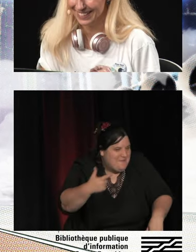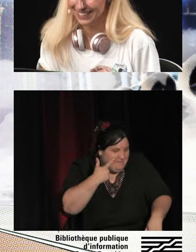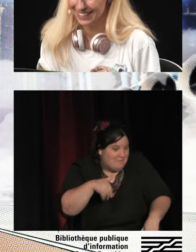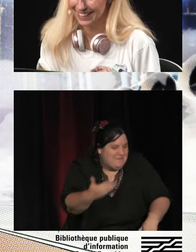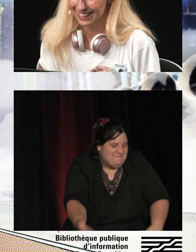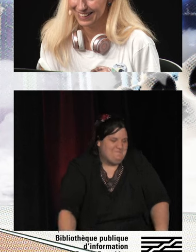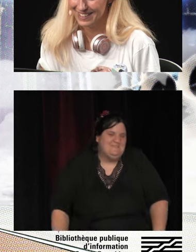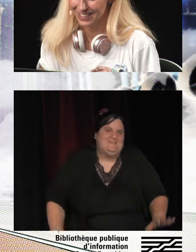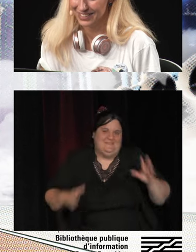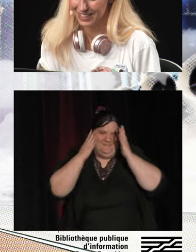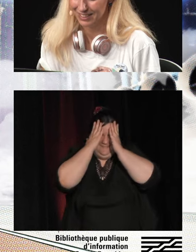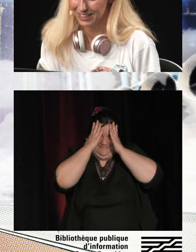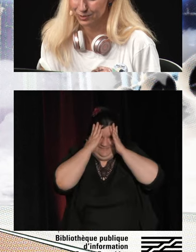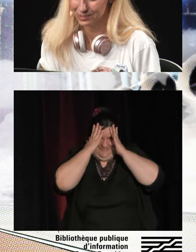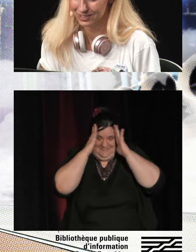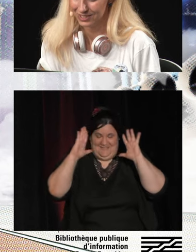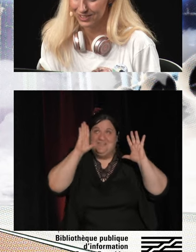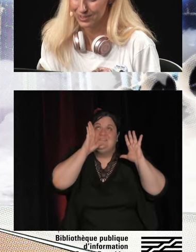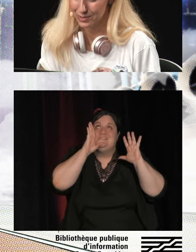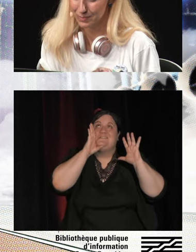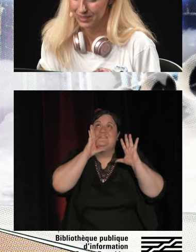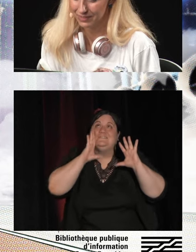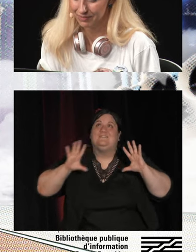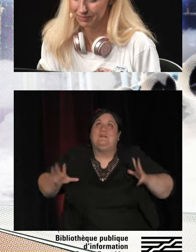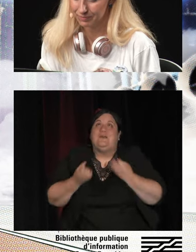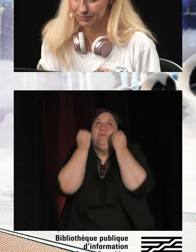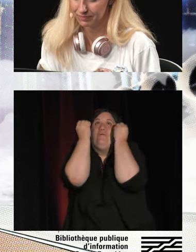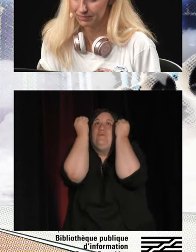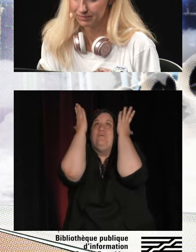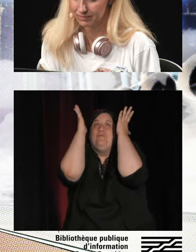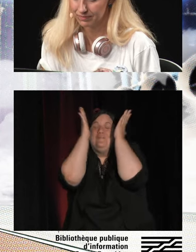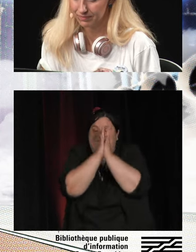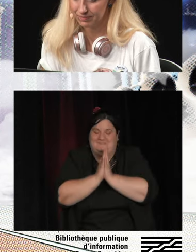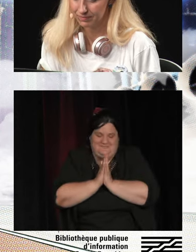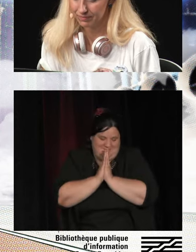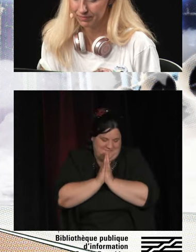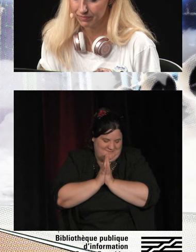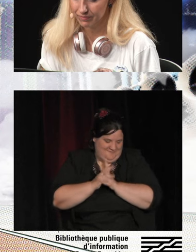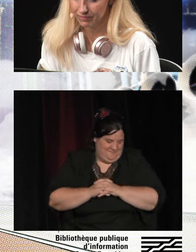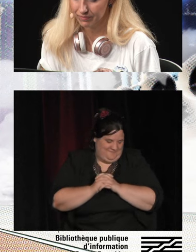Seigneur ! Seigneur, délivrez-nous de ce spin.